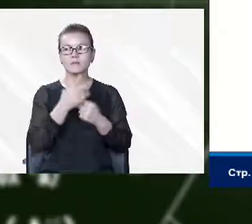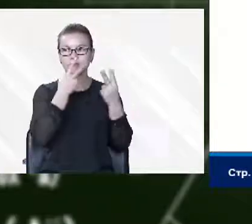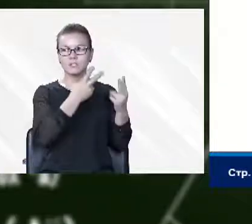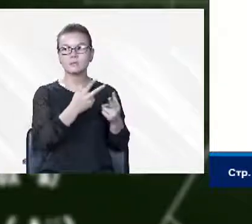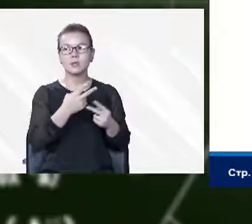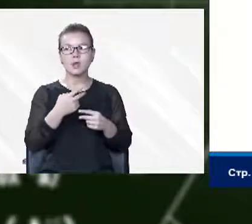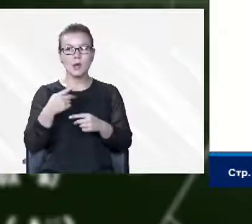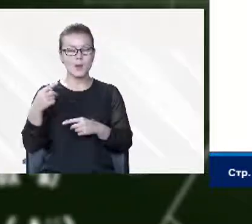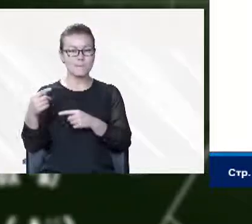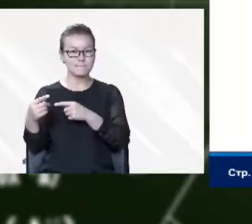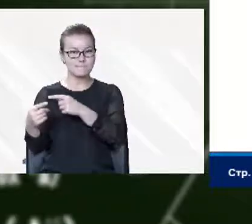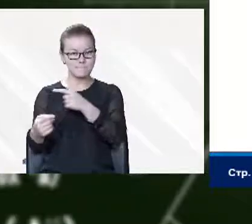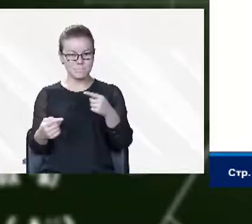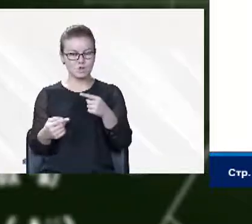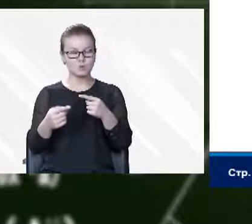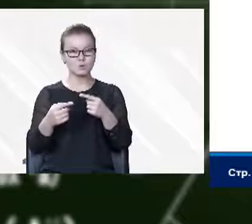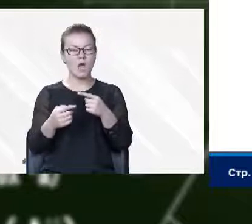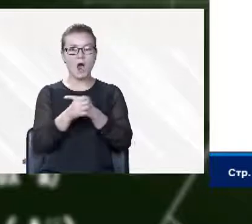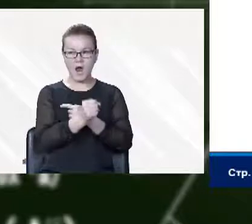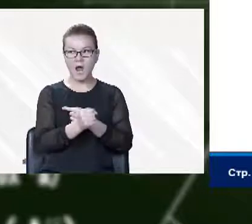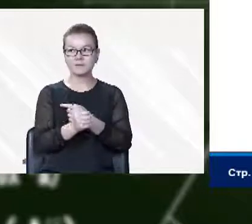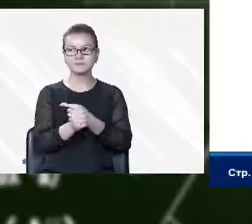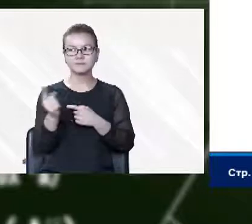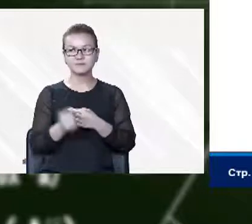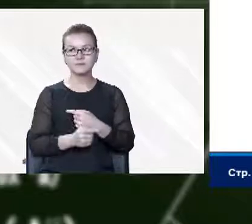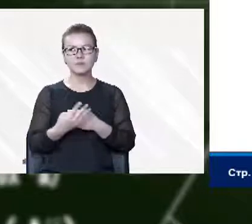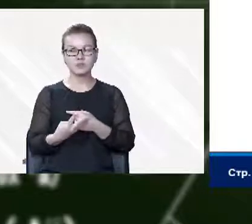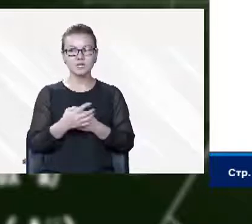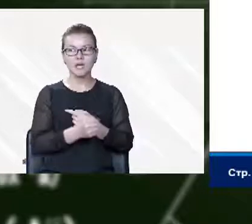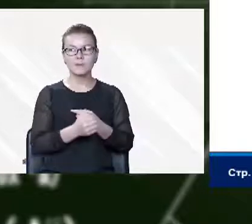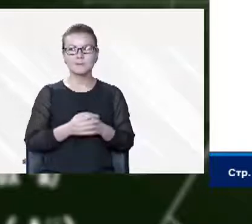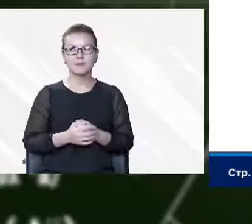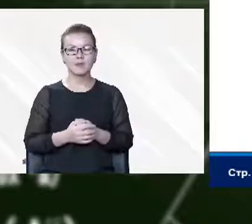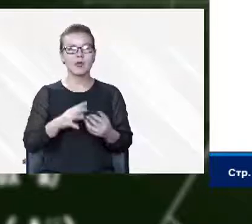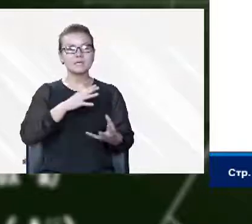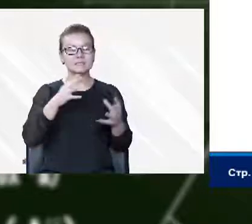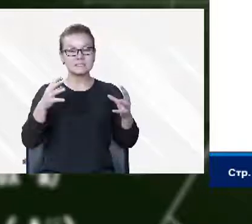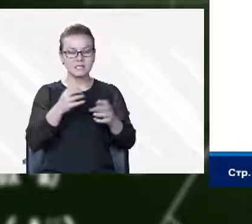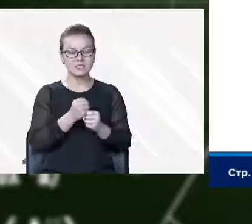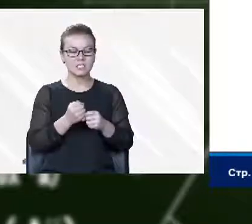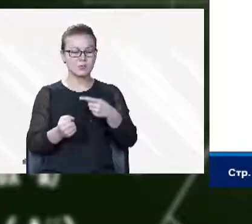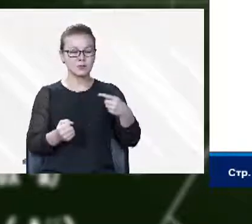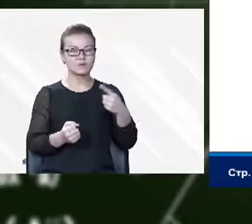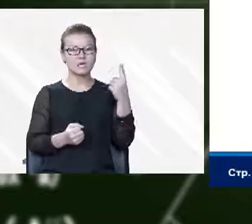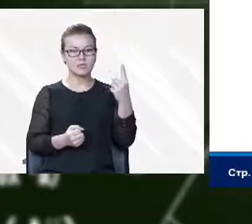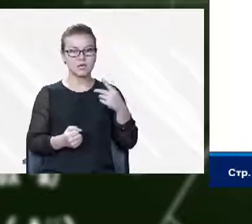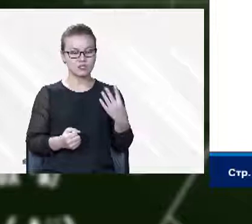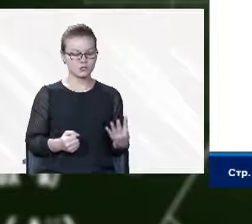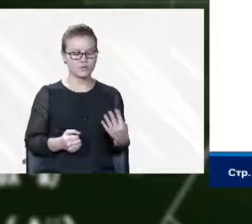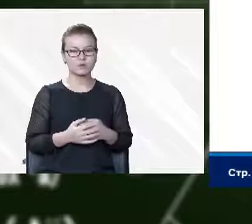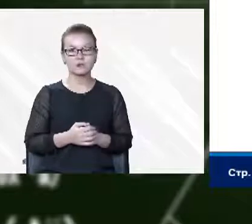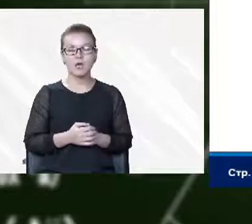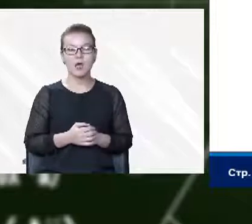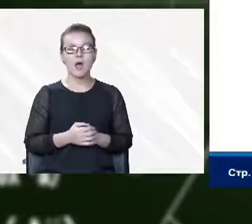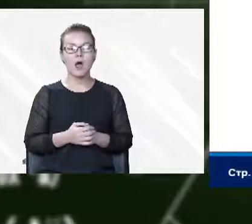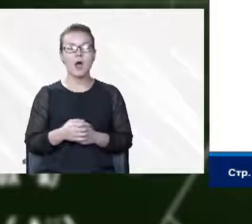а деленное на 4а. После сокращения минус 1 четвертая. При а